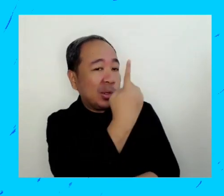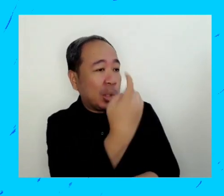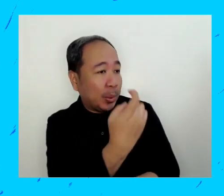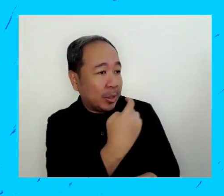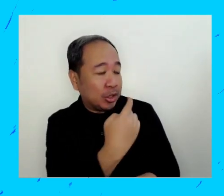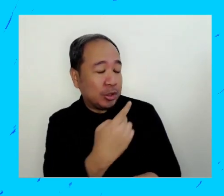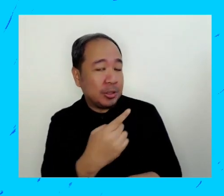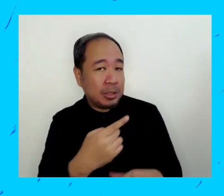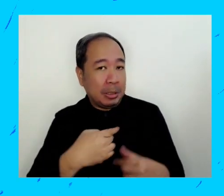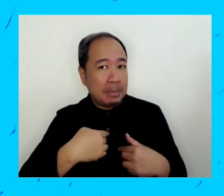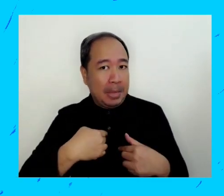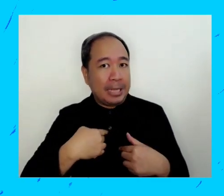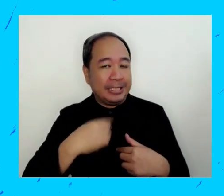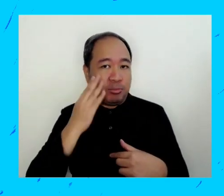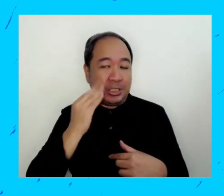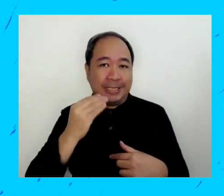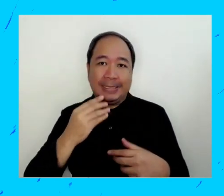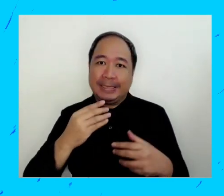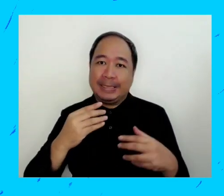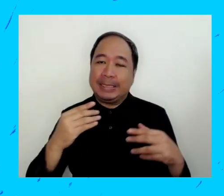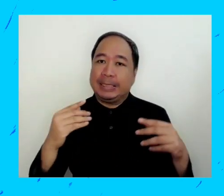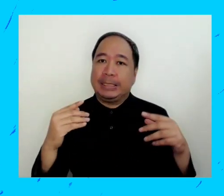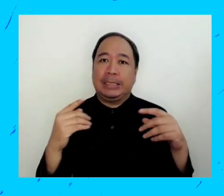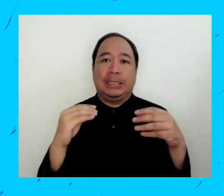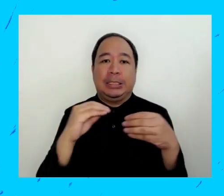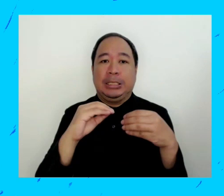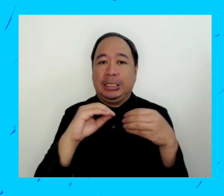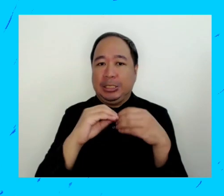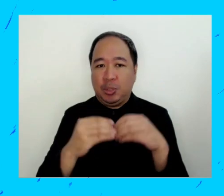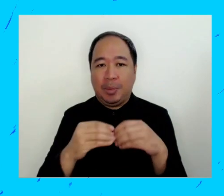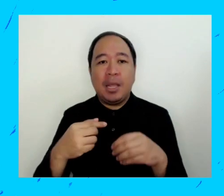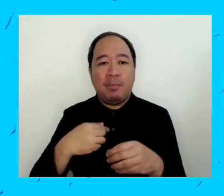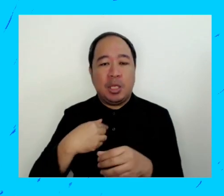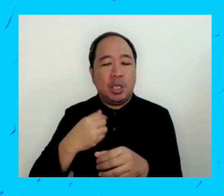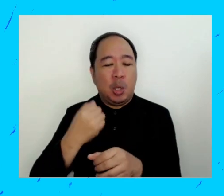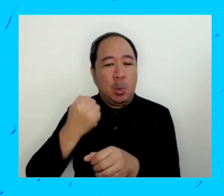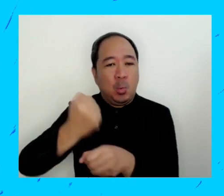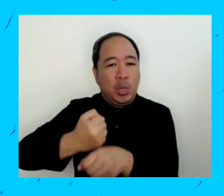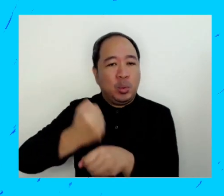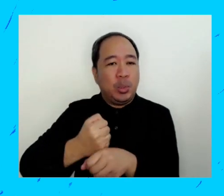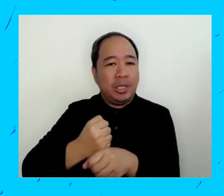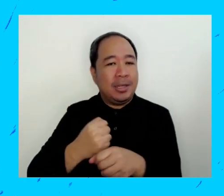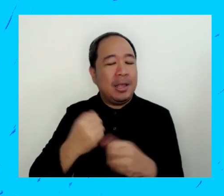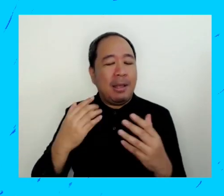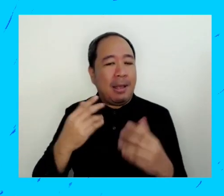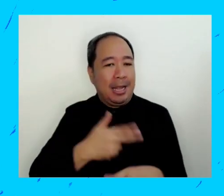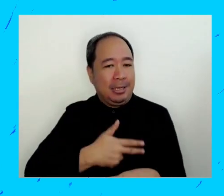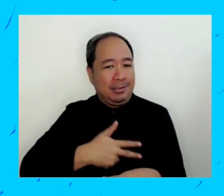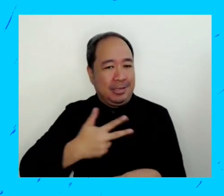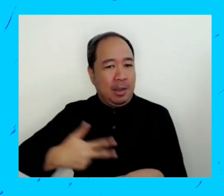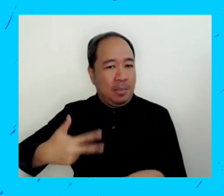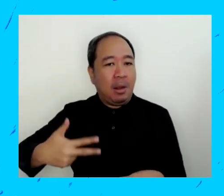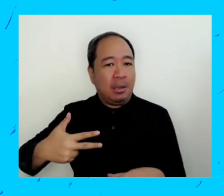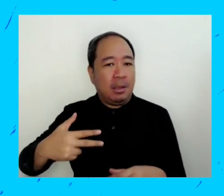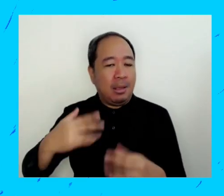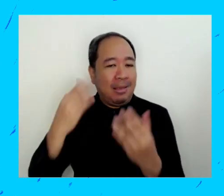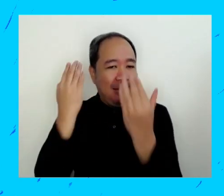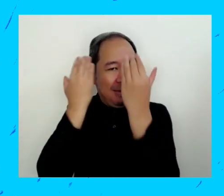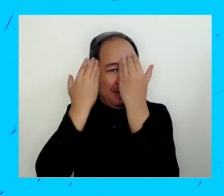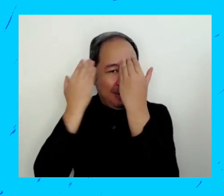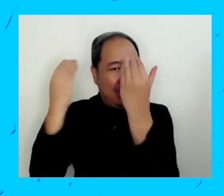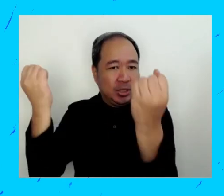cette question est assez difficile. Je travaille avec l'ambassade de